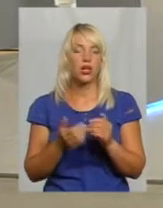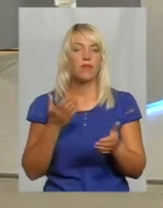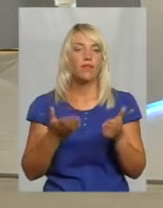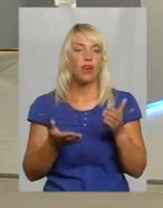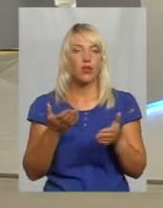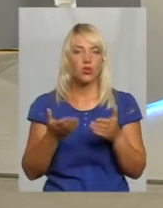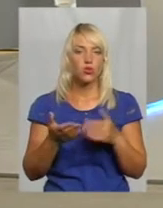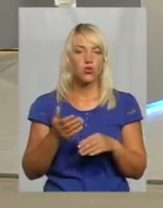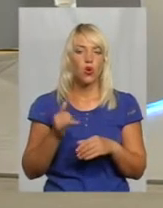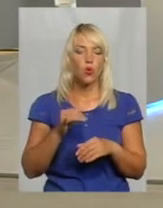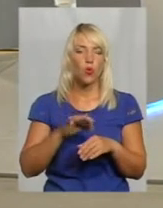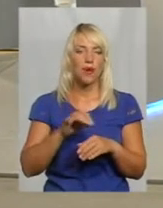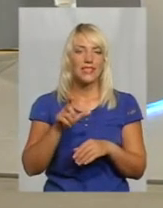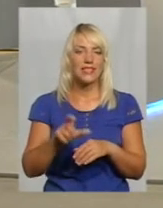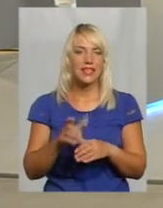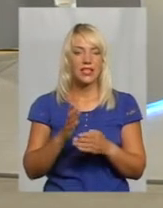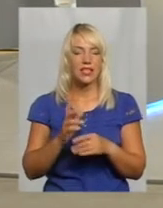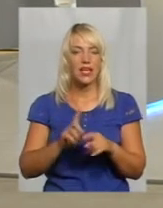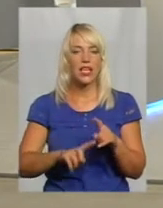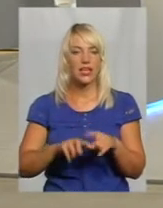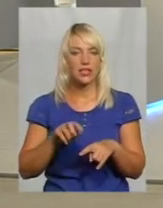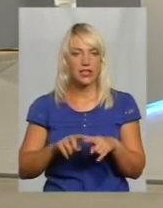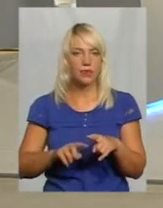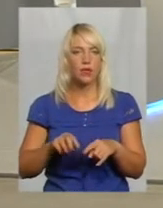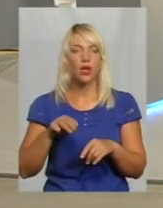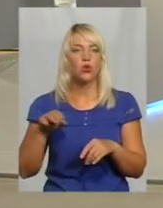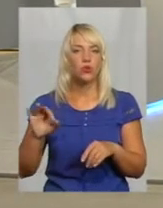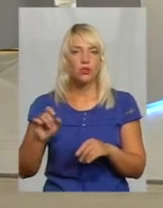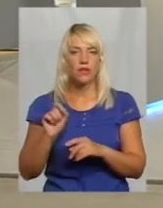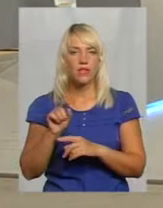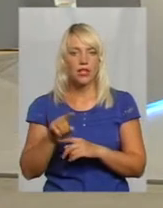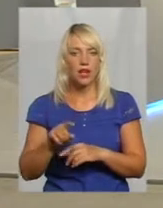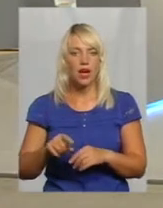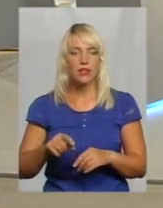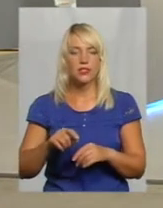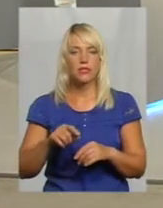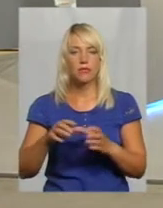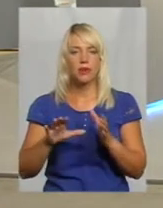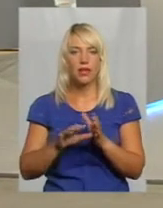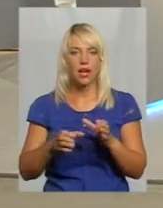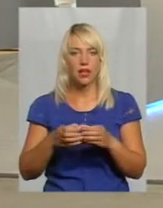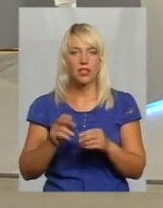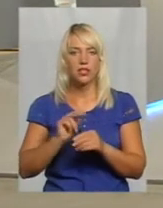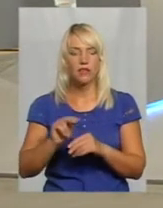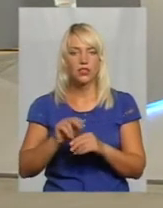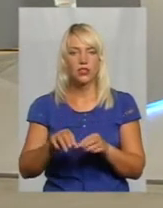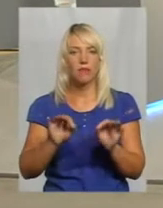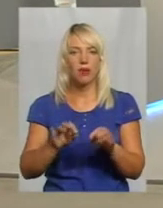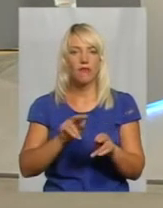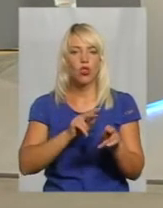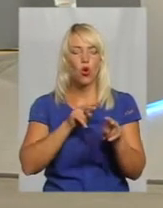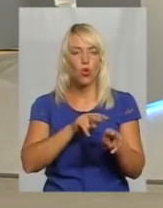в пацієнта є рідні, то завдання бригади – це все-таки навчити рідних правильно доглядати,